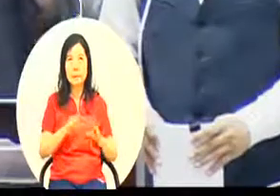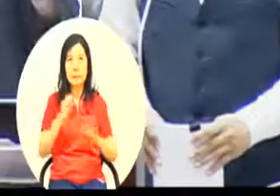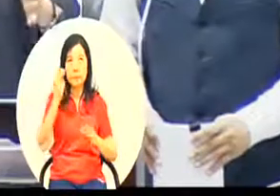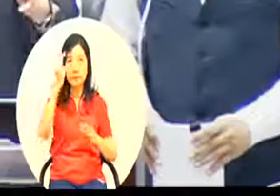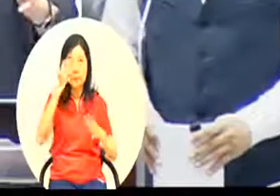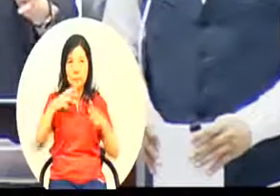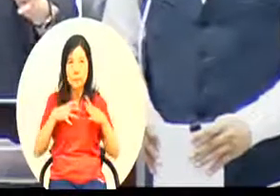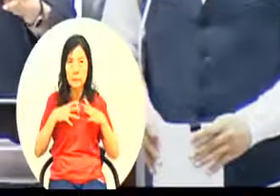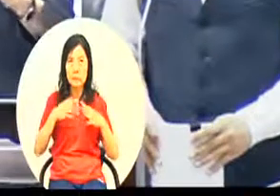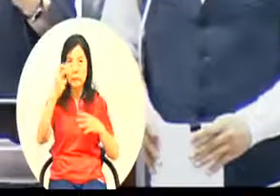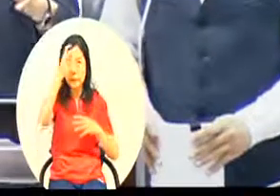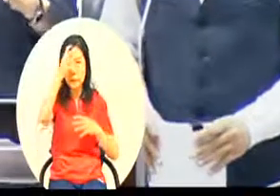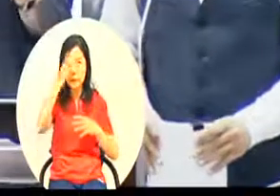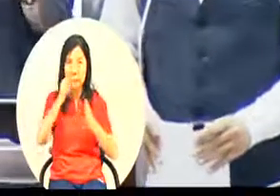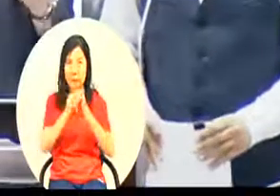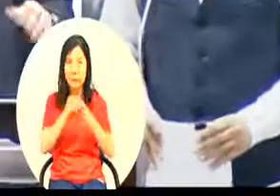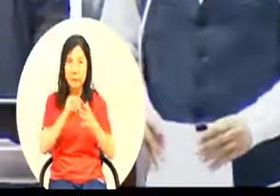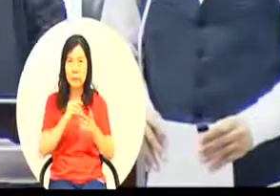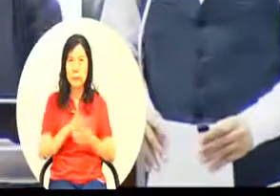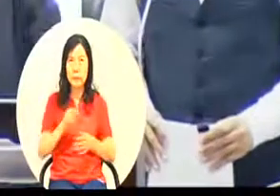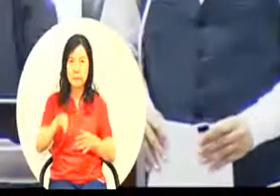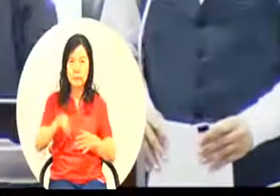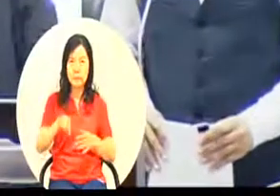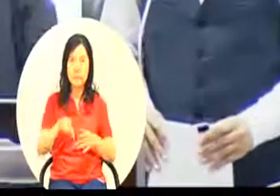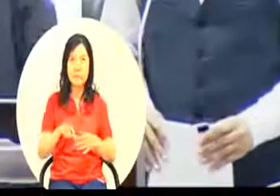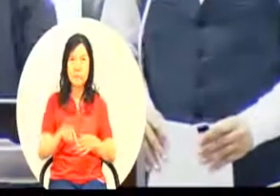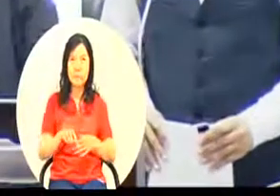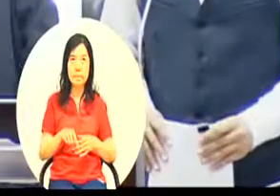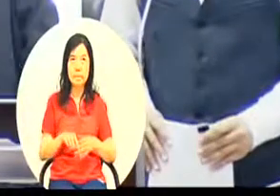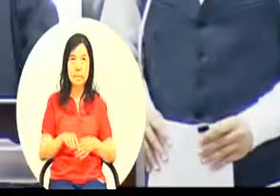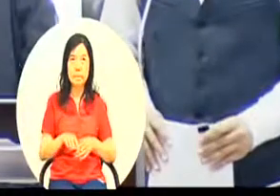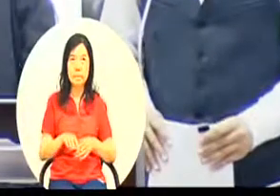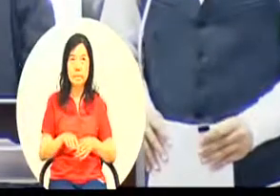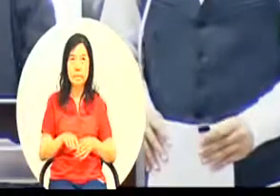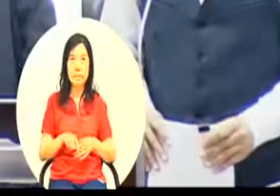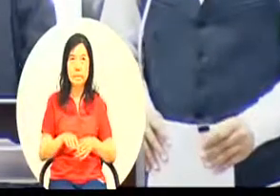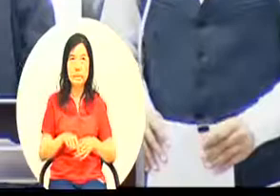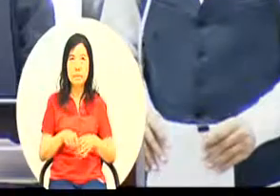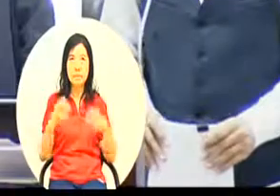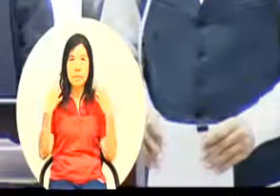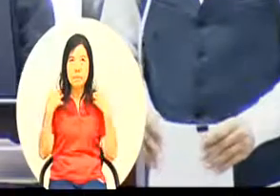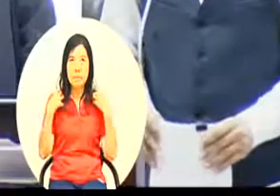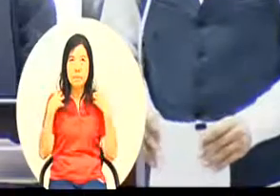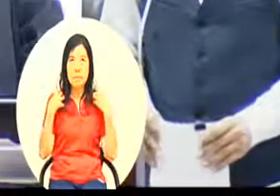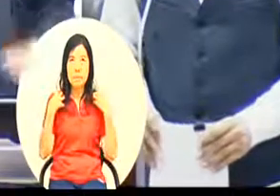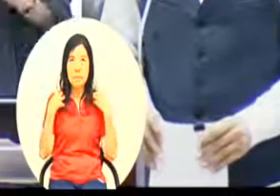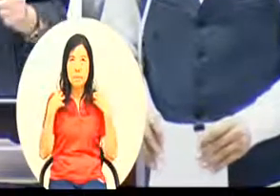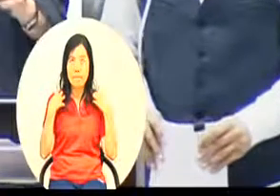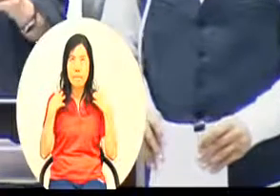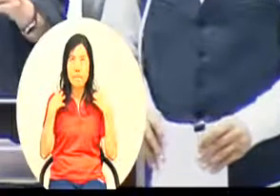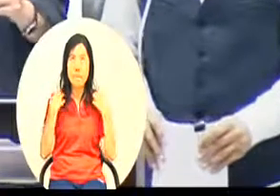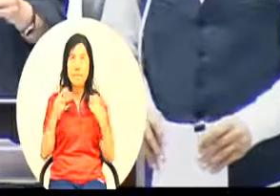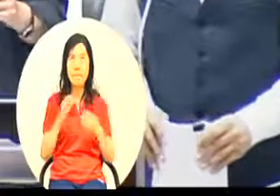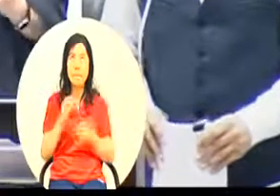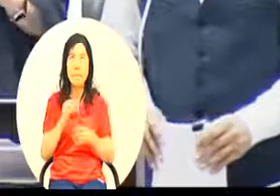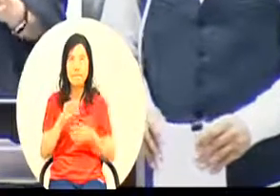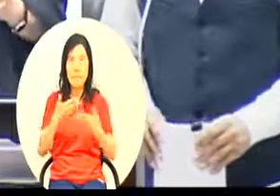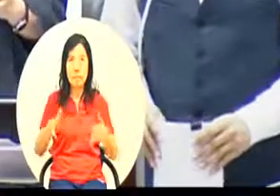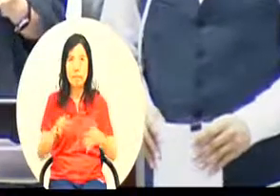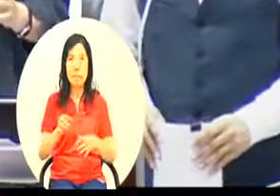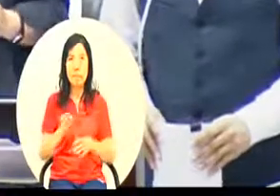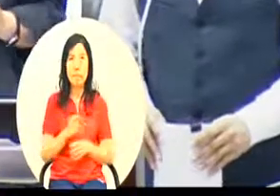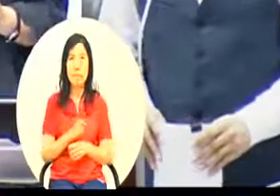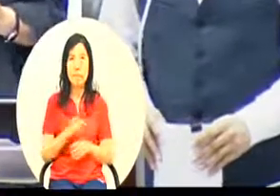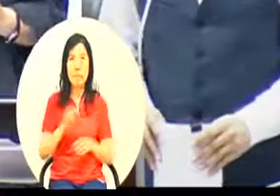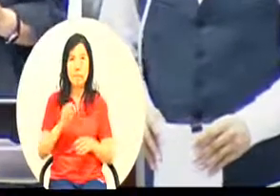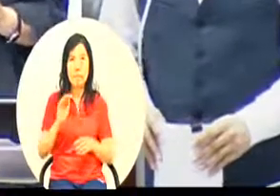位警察局在这个部分他们扮演他们相当的功能，不过那这些